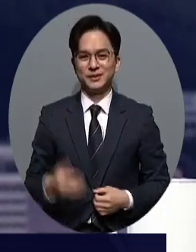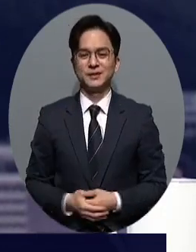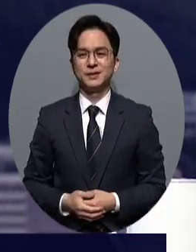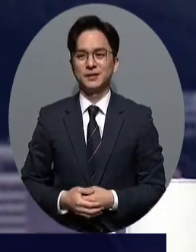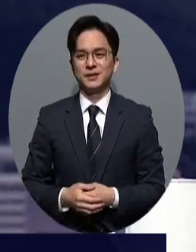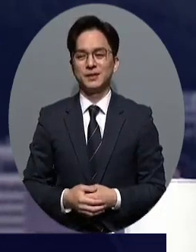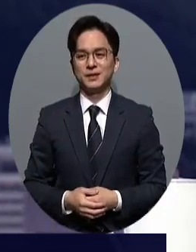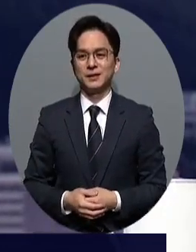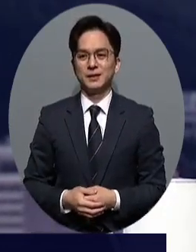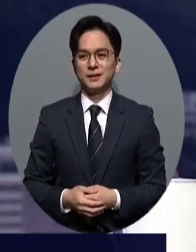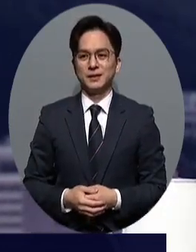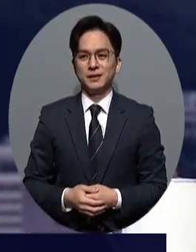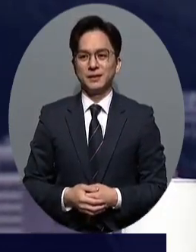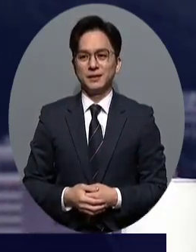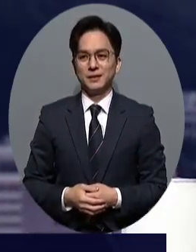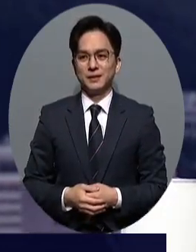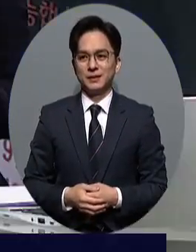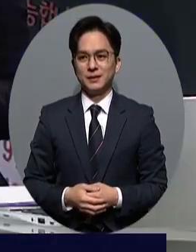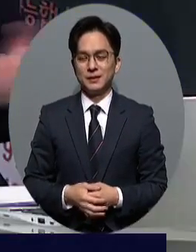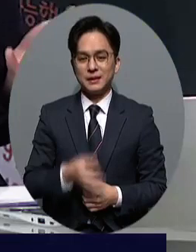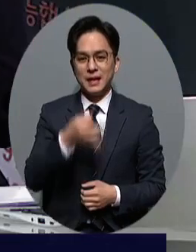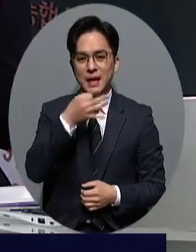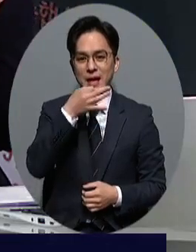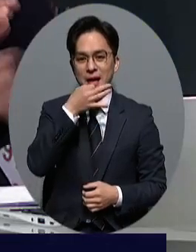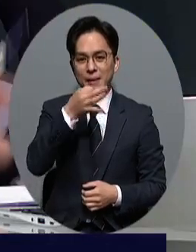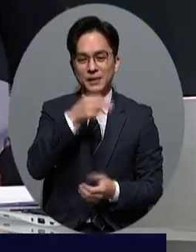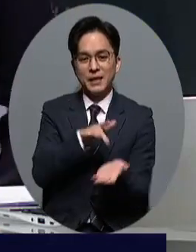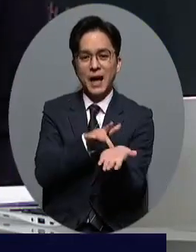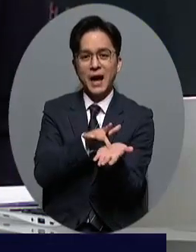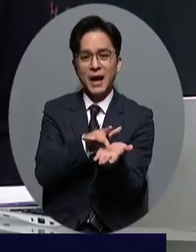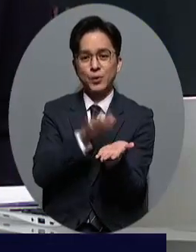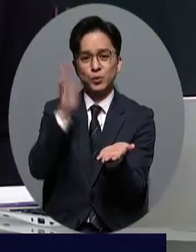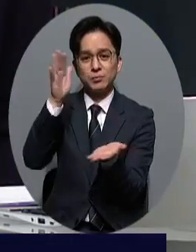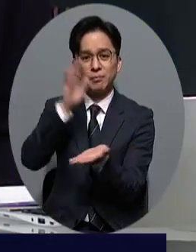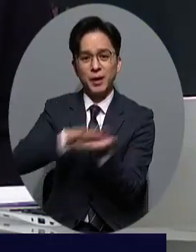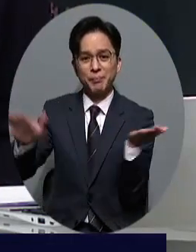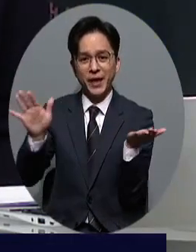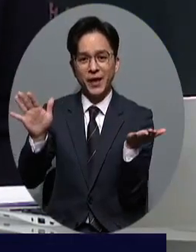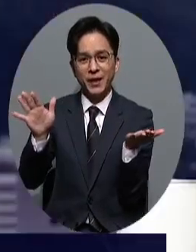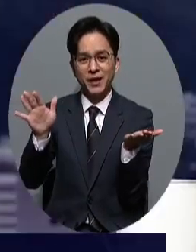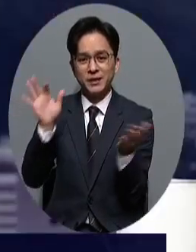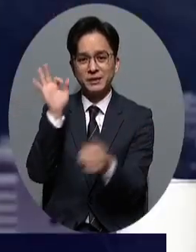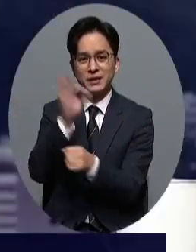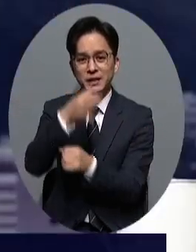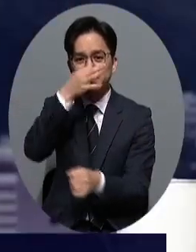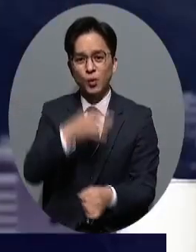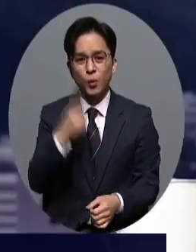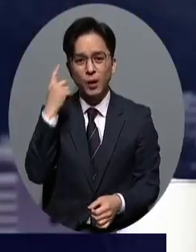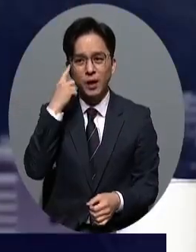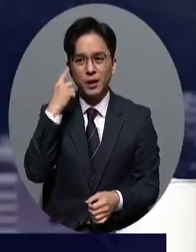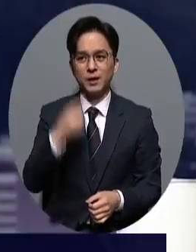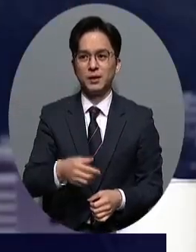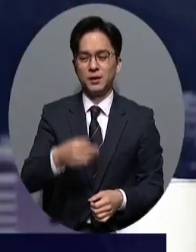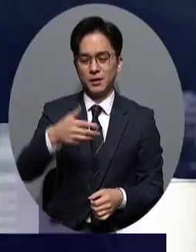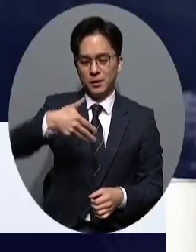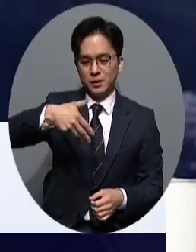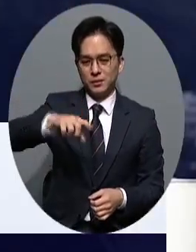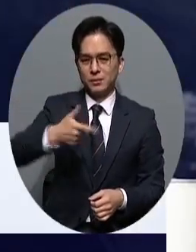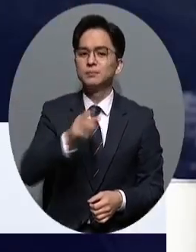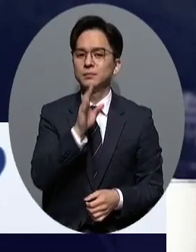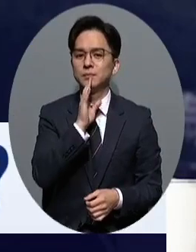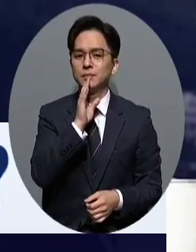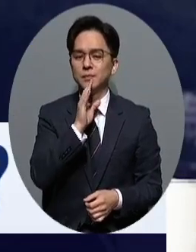알겠습니다. 요즘은 감기약 구하기 좀 어렵다고 하는데 짧게요. 이유가 뭔가요? 에스타미노펜 타이레놀 자체가 지금